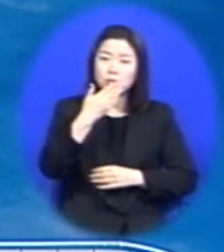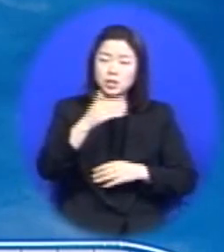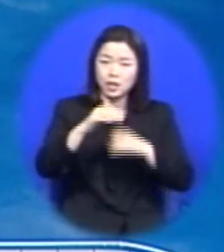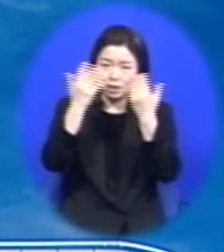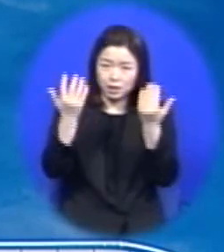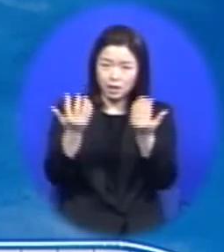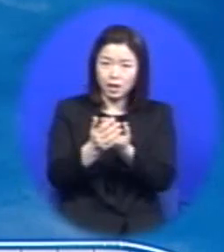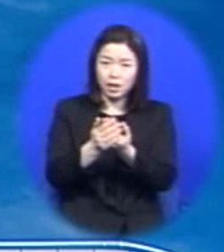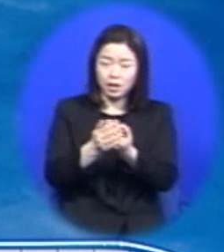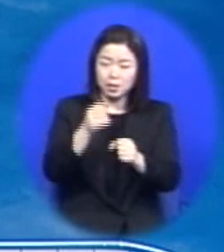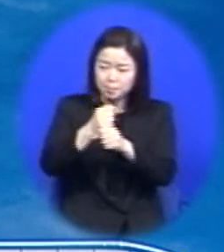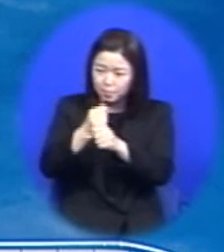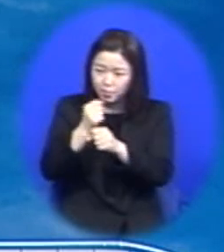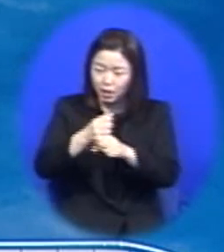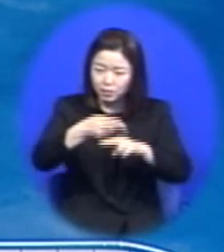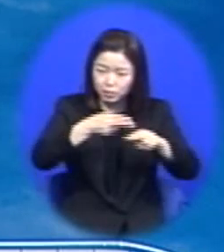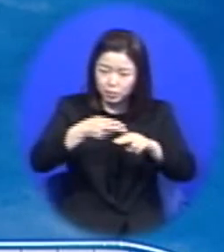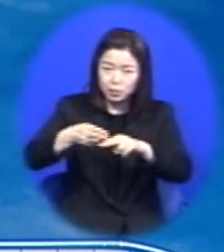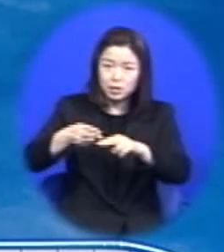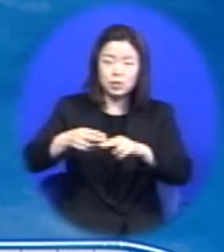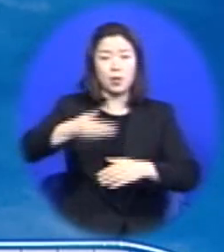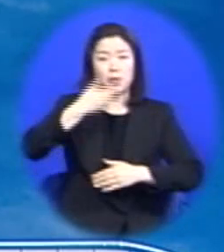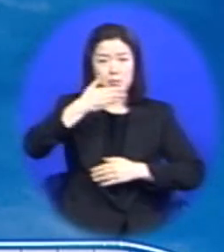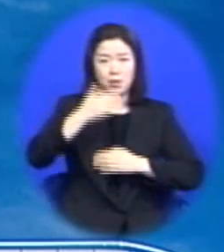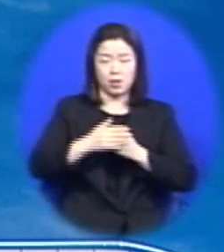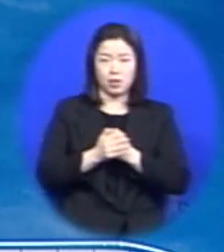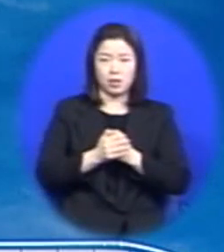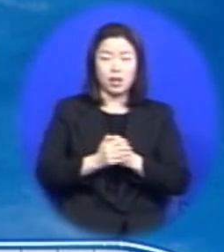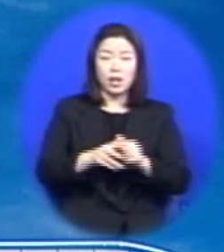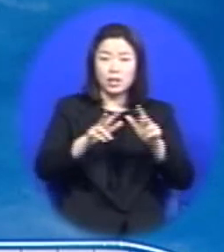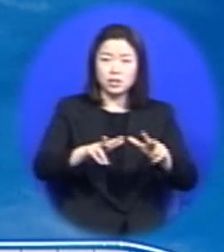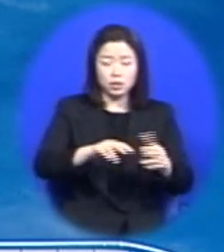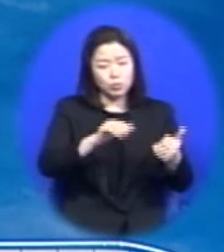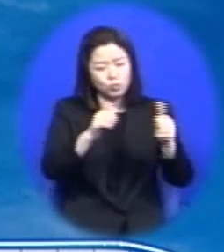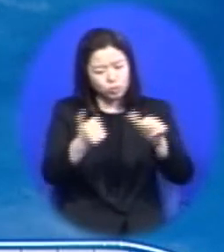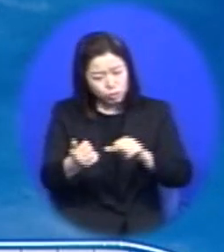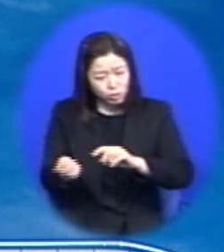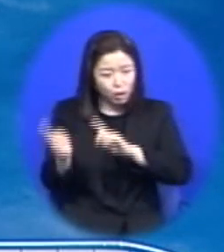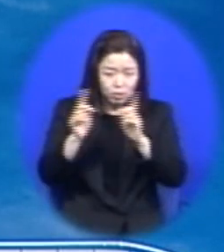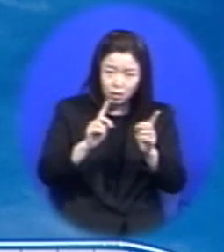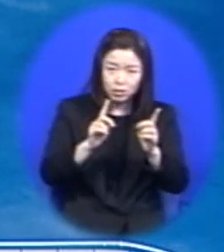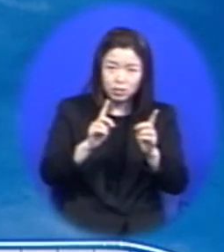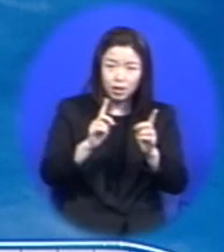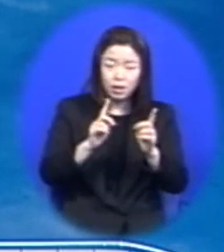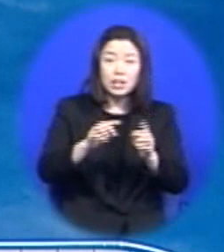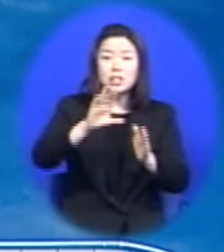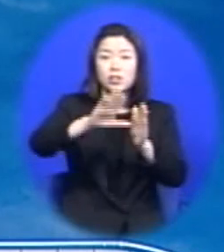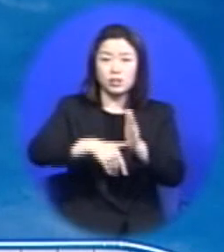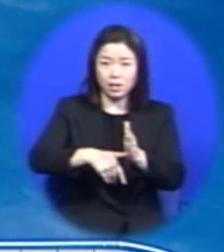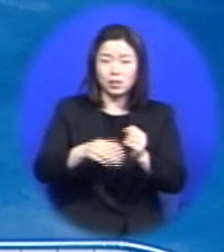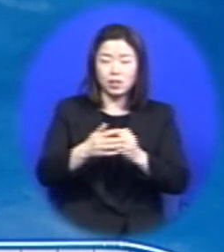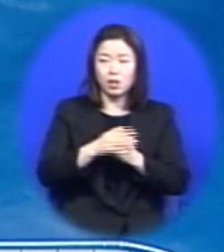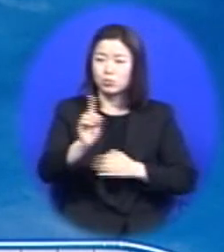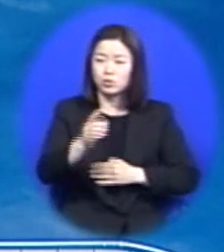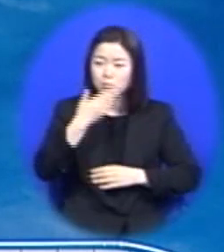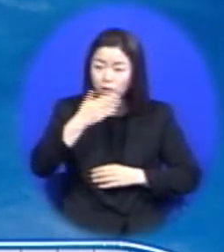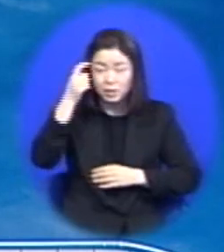다시 조리해서 음식을 먹었어요. 지금 죽느냐 사느냐 하는 순간에 무슨 먹을 생각을 들겠어요. 근데 예배 드리고